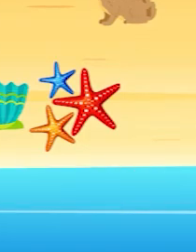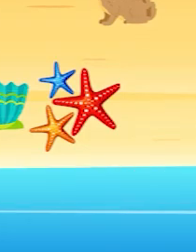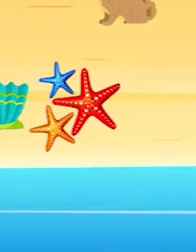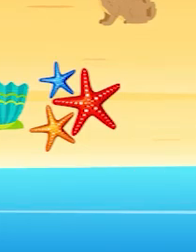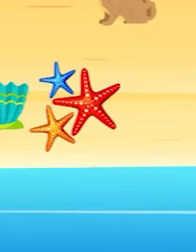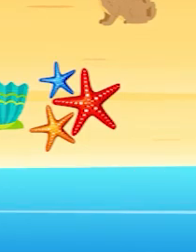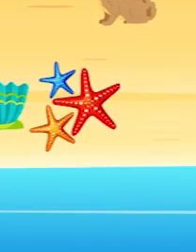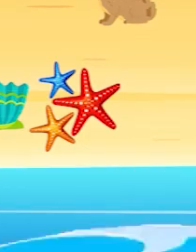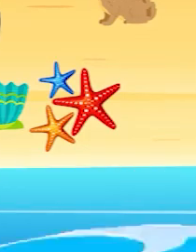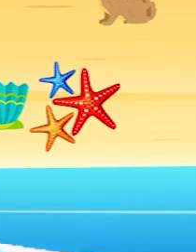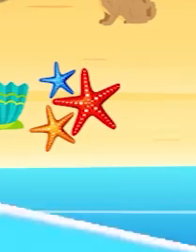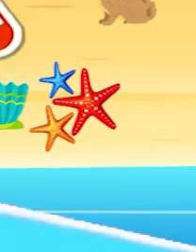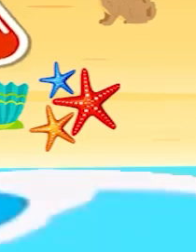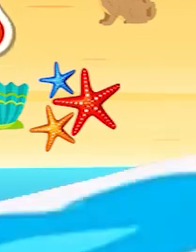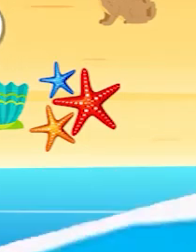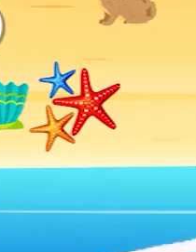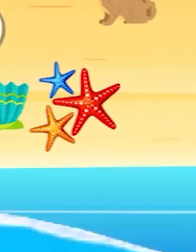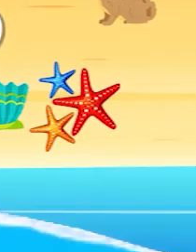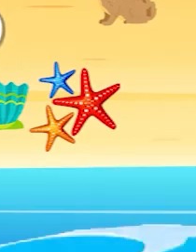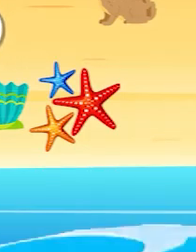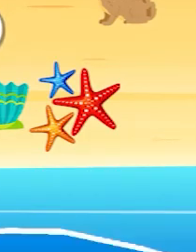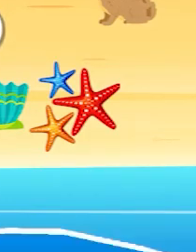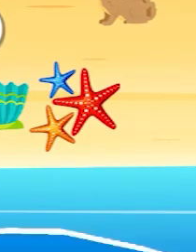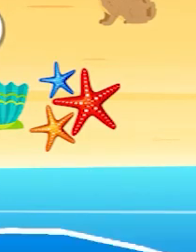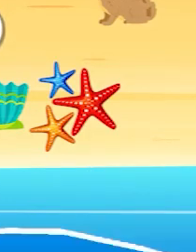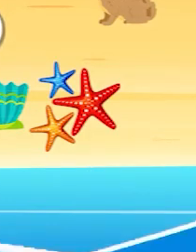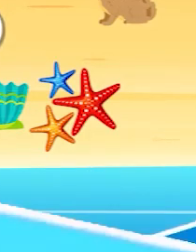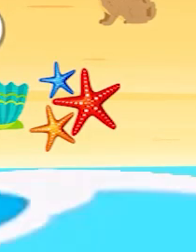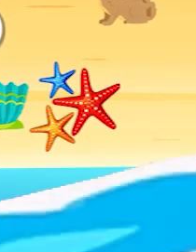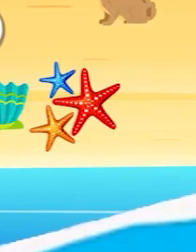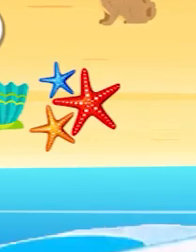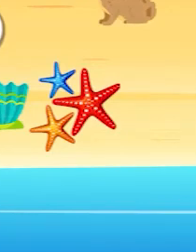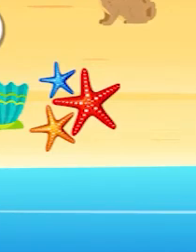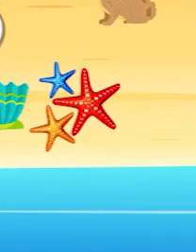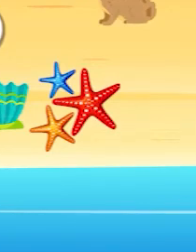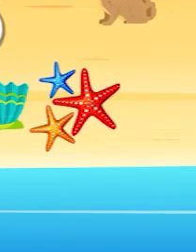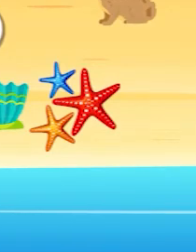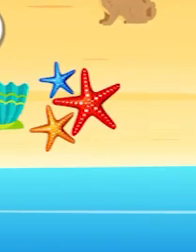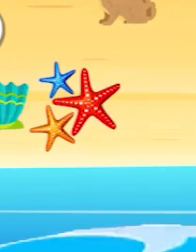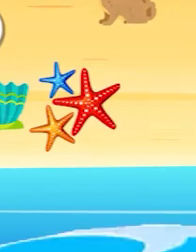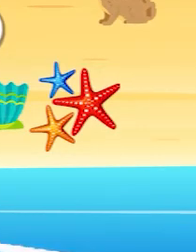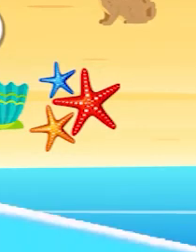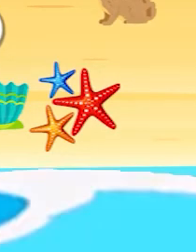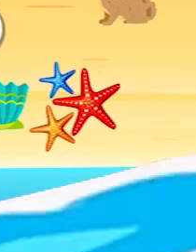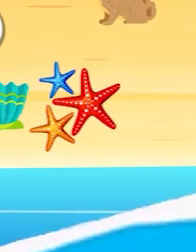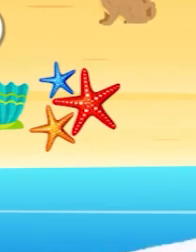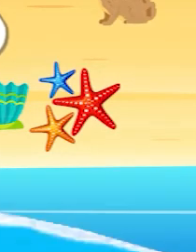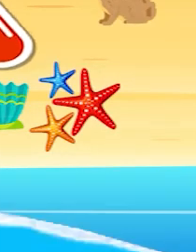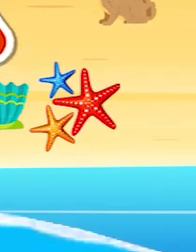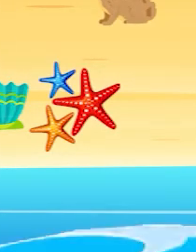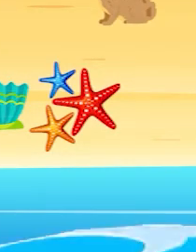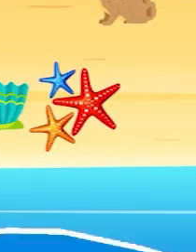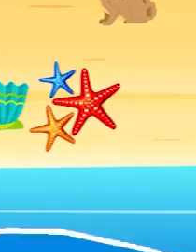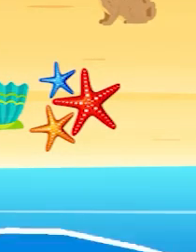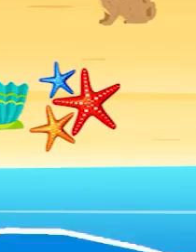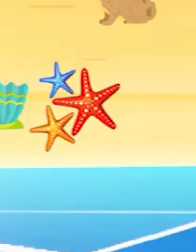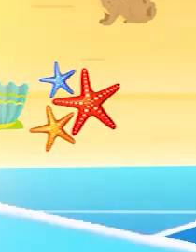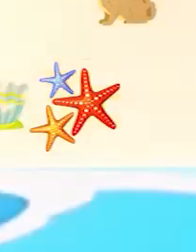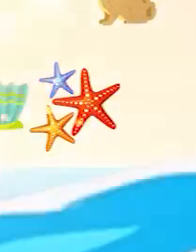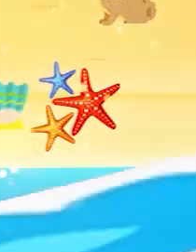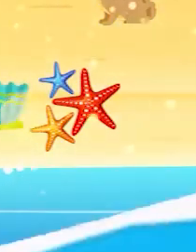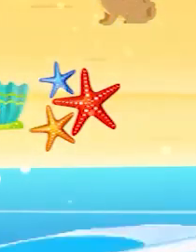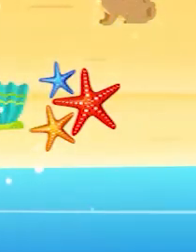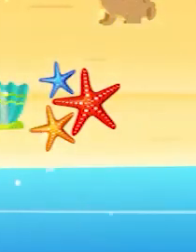Kay Shen at kay siya ay may matututunan.